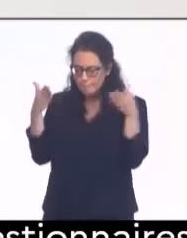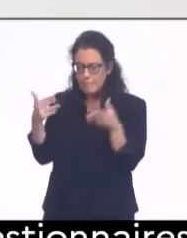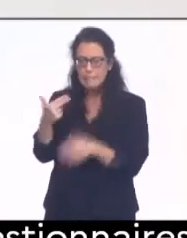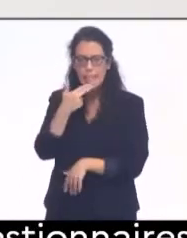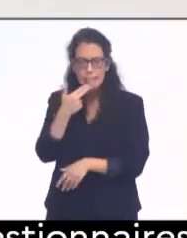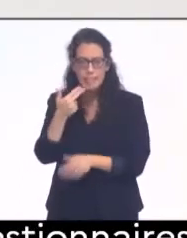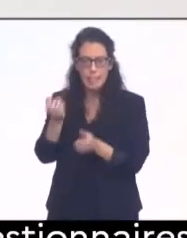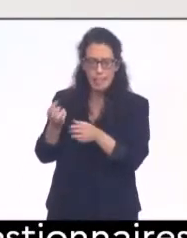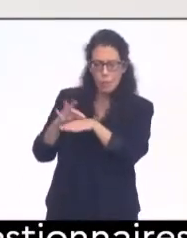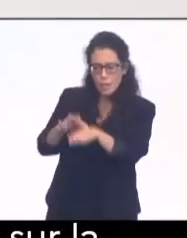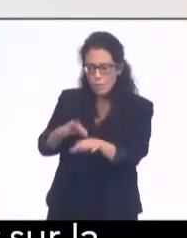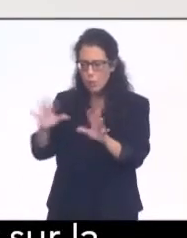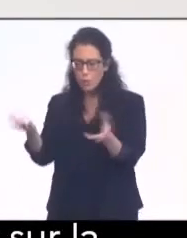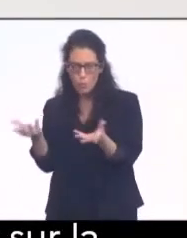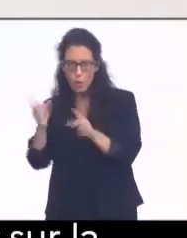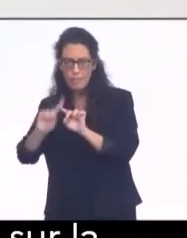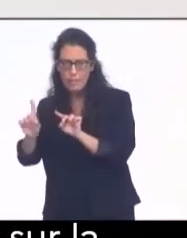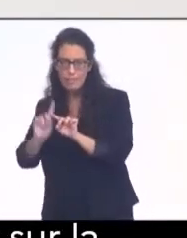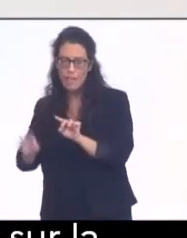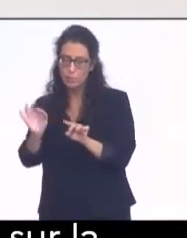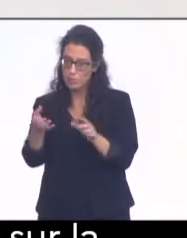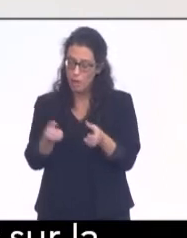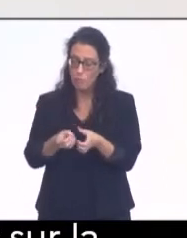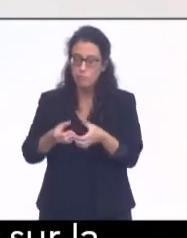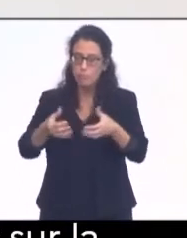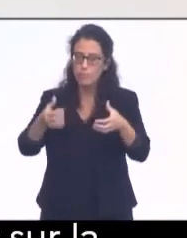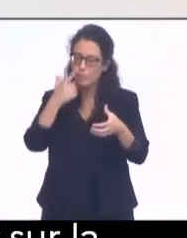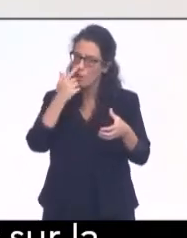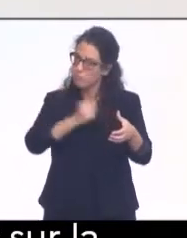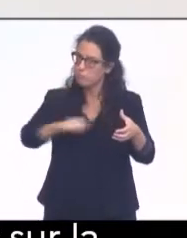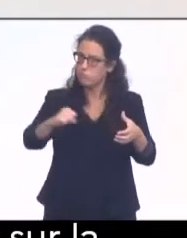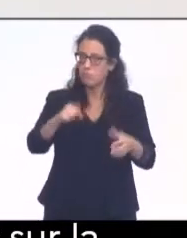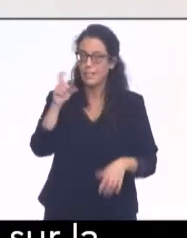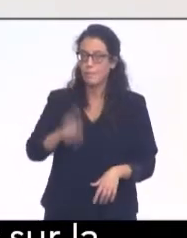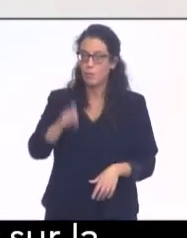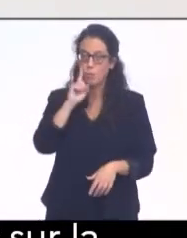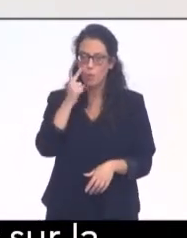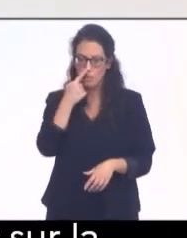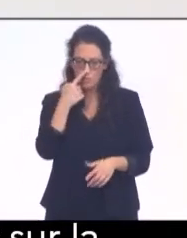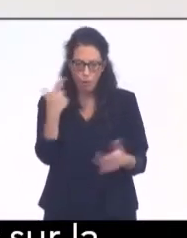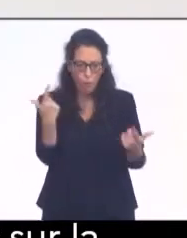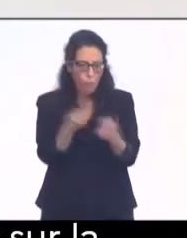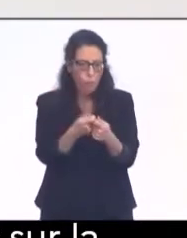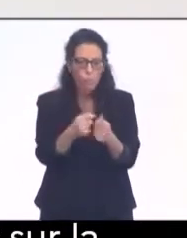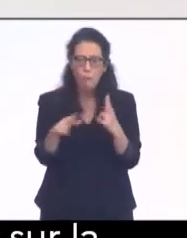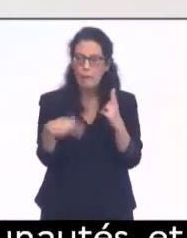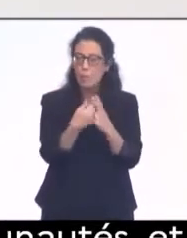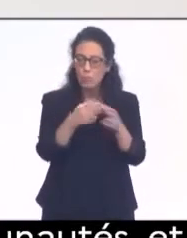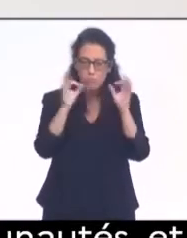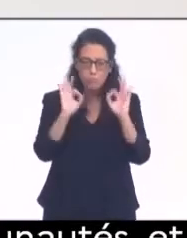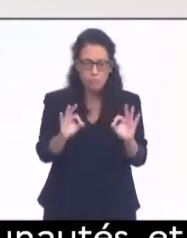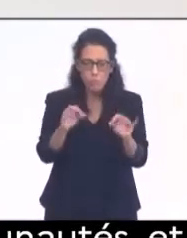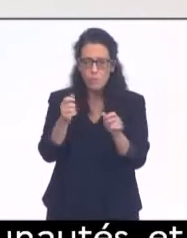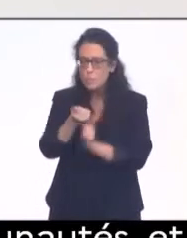déploient à un rythme, je pense, qui va nous falloir accélérer compte tenu de la vraie réponse aux besoins des personnes, une réponse complètement